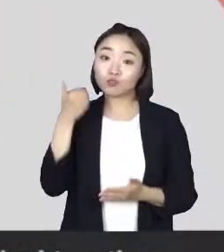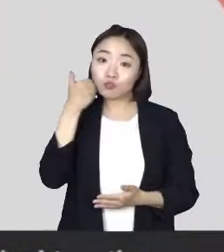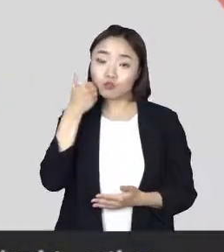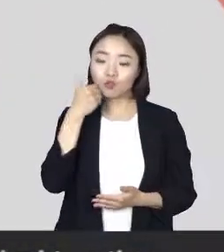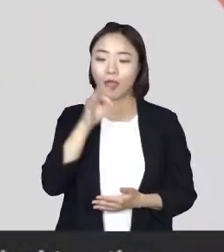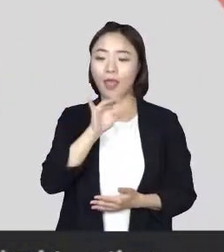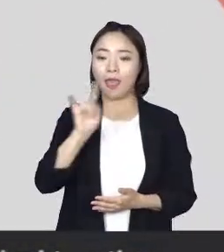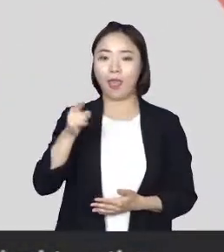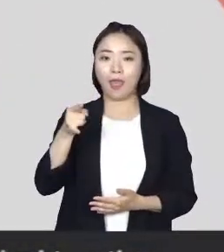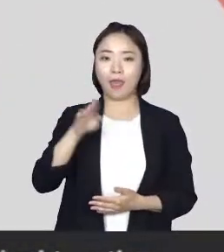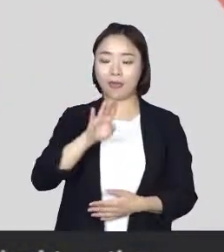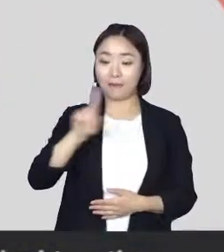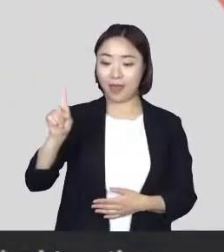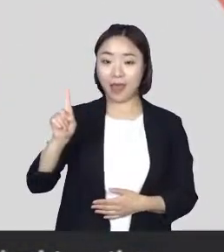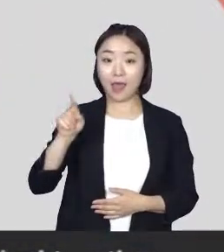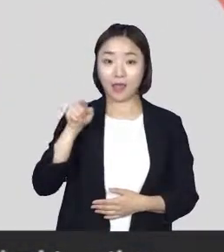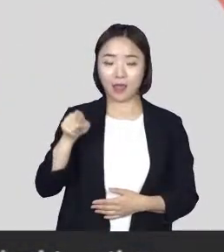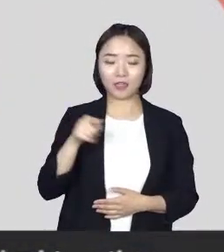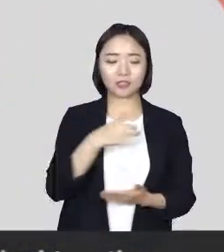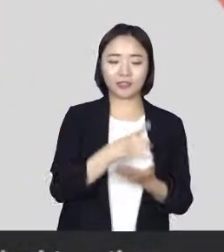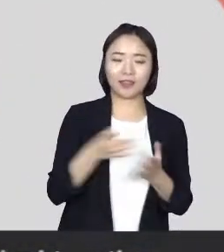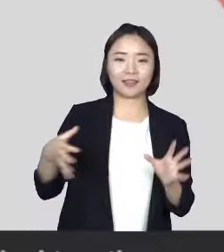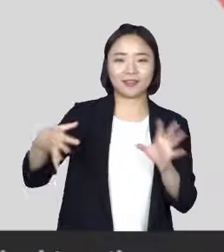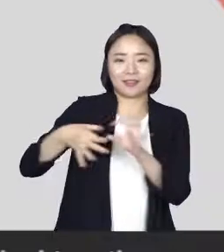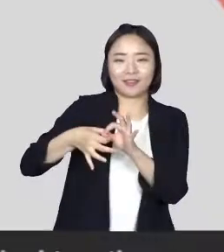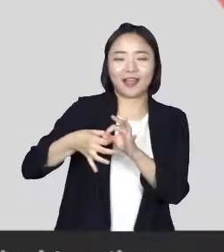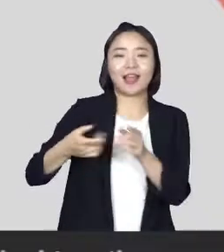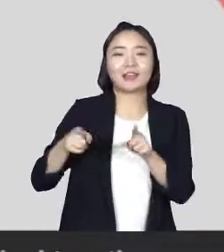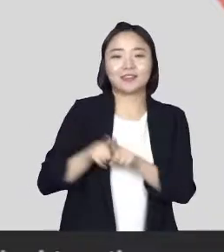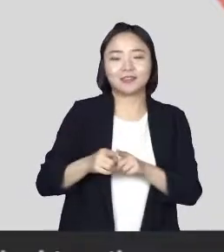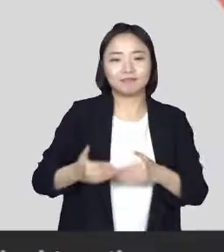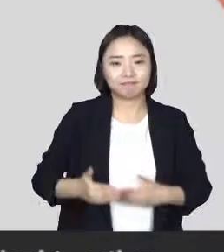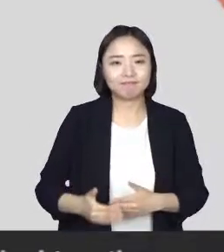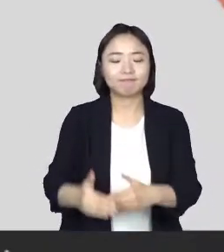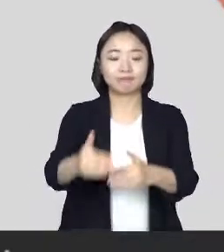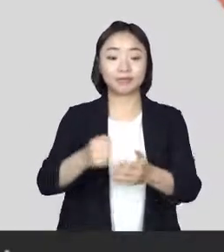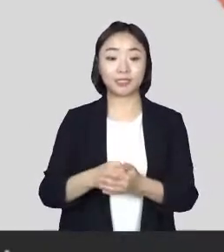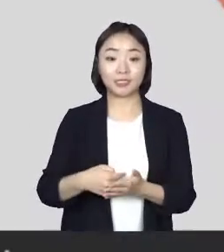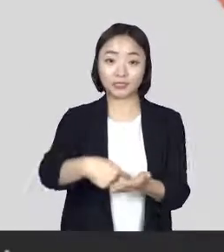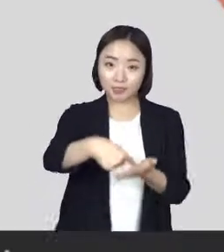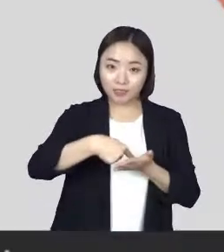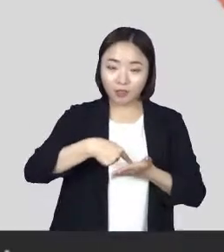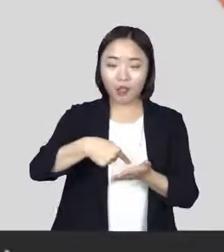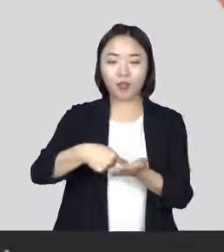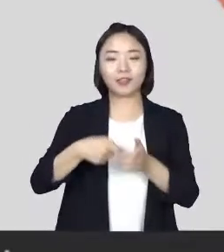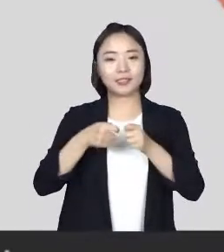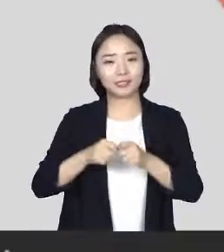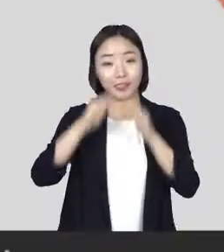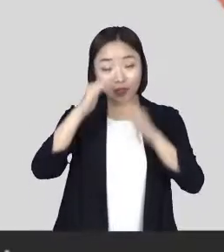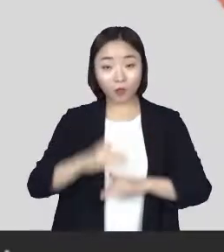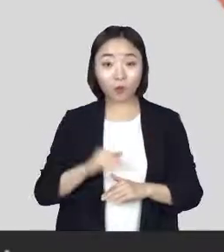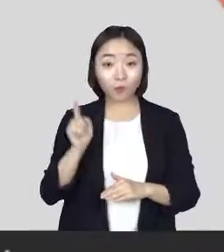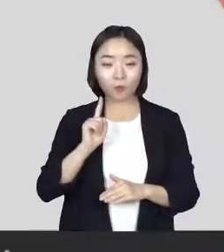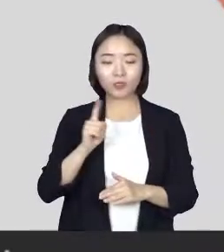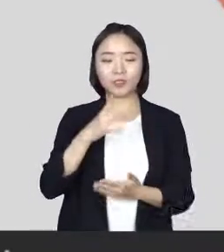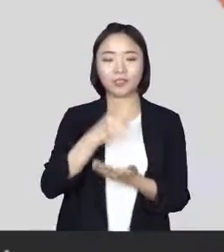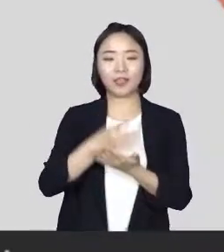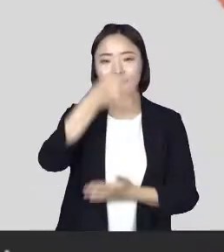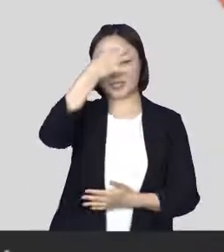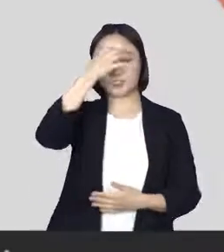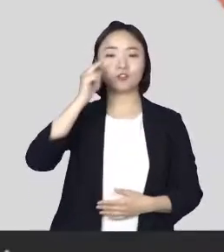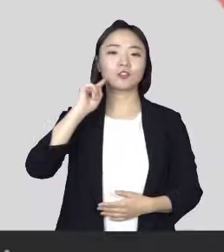그리는 화가 에바 알머슨인 천안과 연계하여 진행되는데요. 신청 접수, 자세한 내용